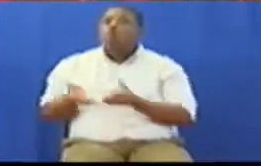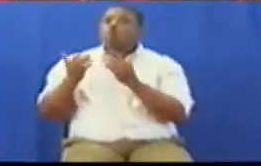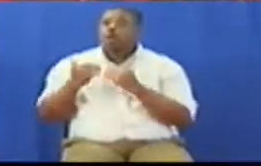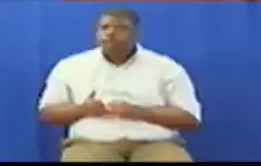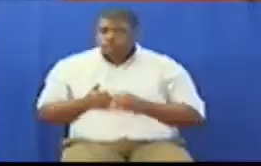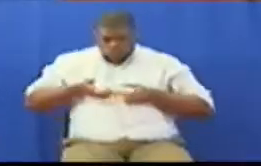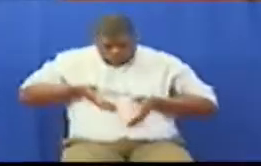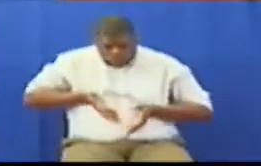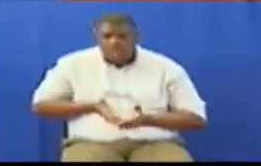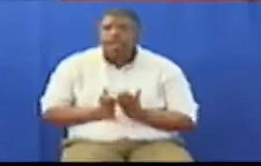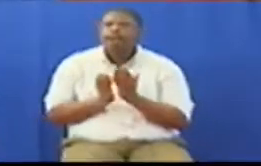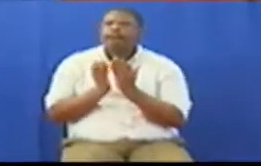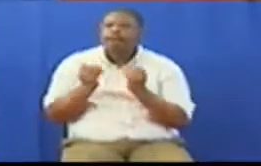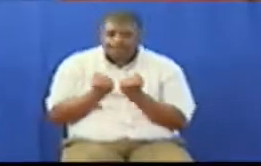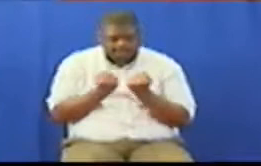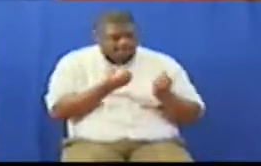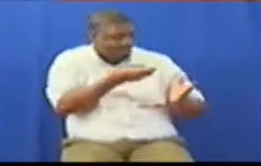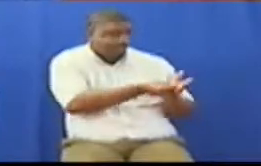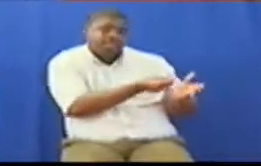kuzalisha pesa. Naunga mkono.